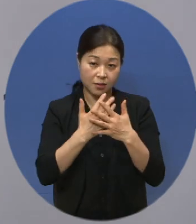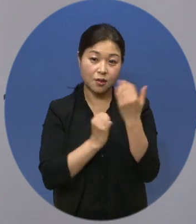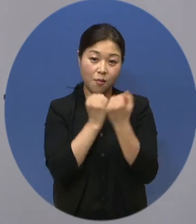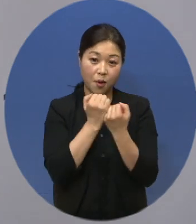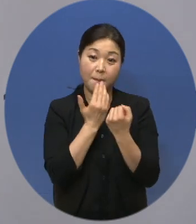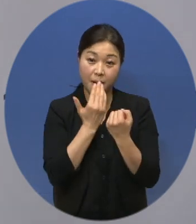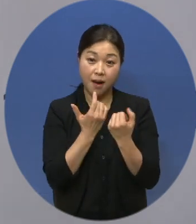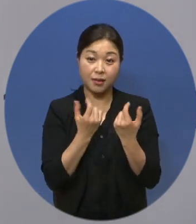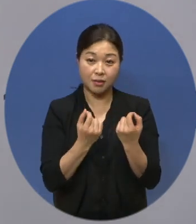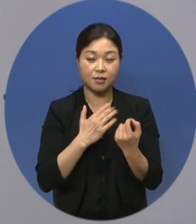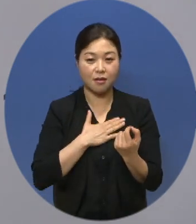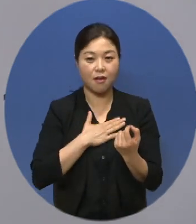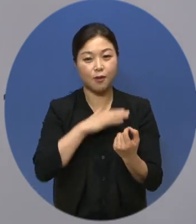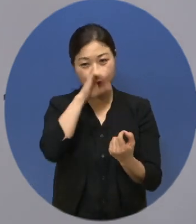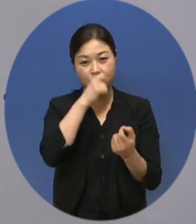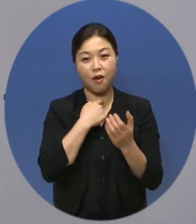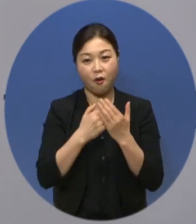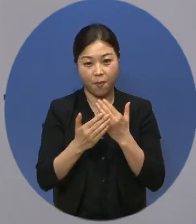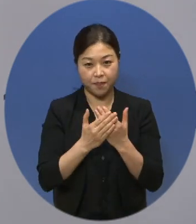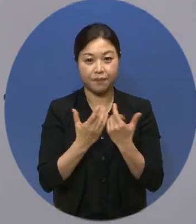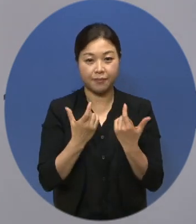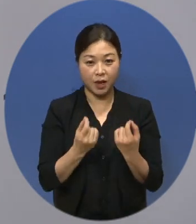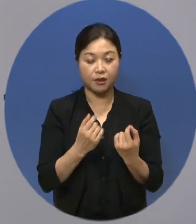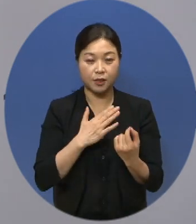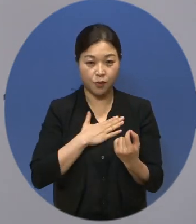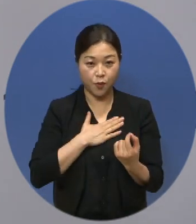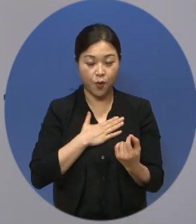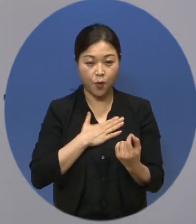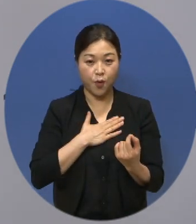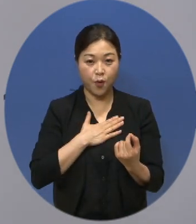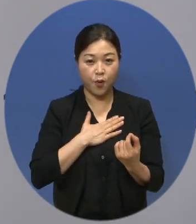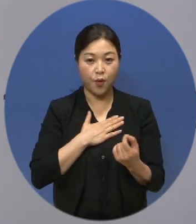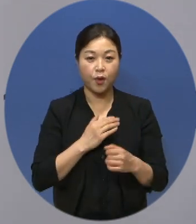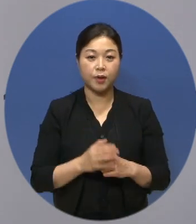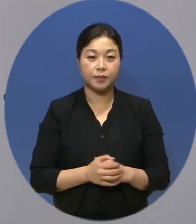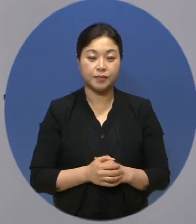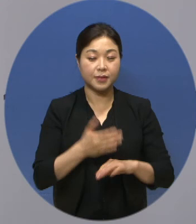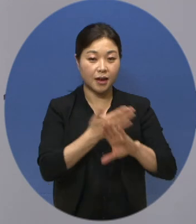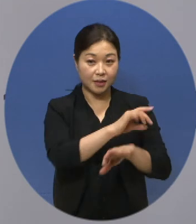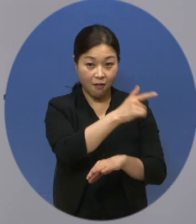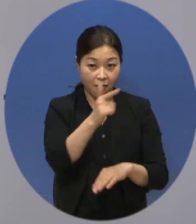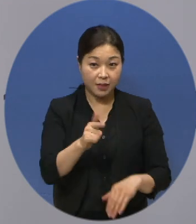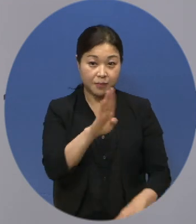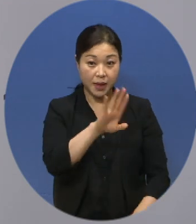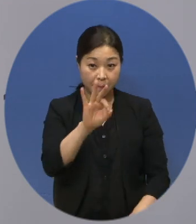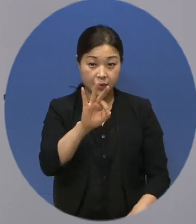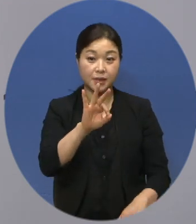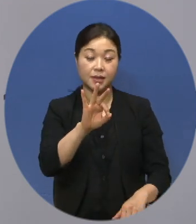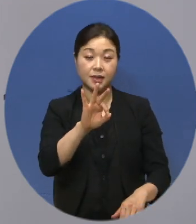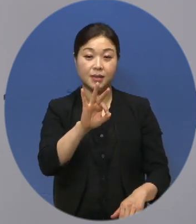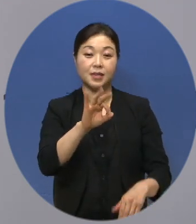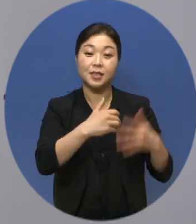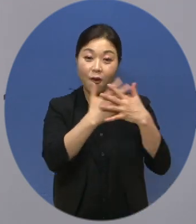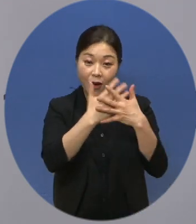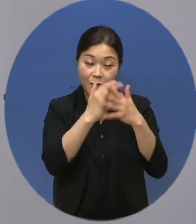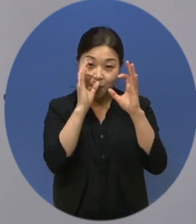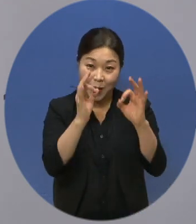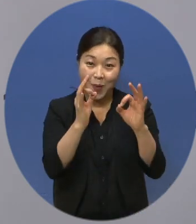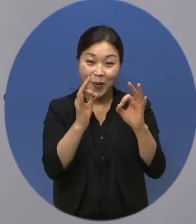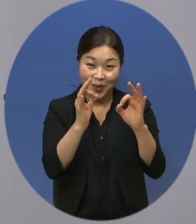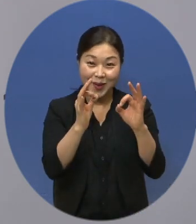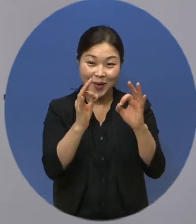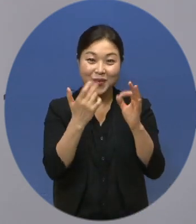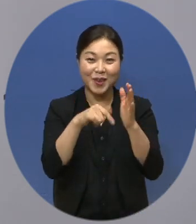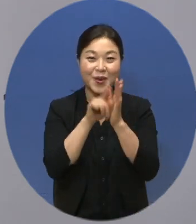되게 저한테 좋은 경험이 된 것 같고 저도 이걸 계기로 다른 이제 베리어 프리 영화들을 더 많이 챙겨볼 수 있는